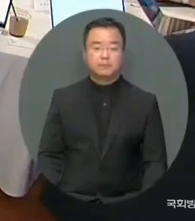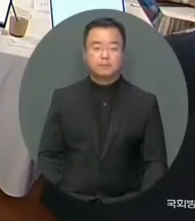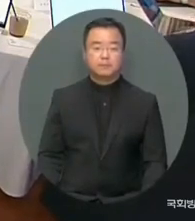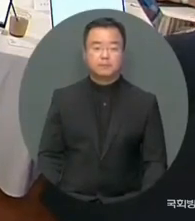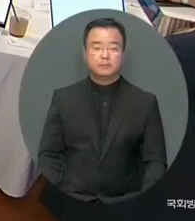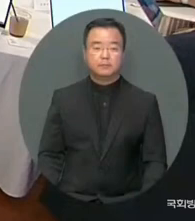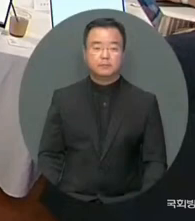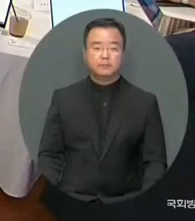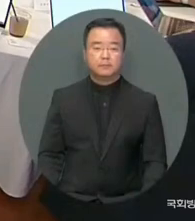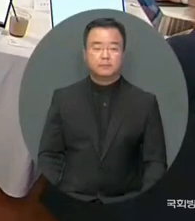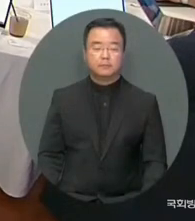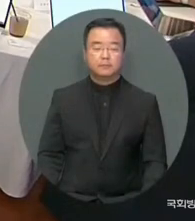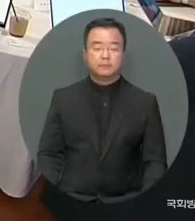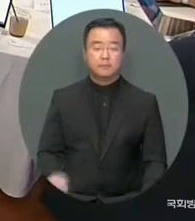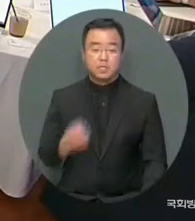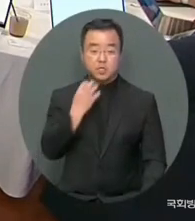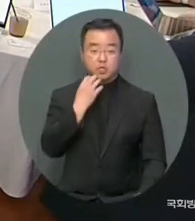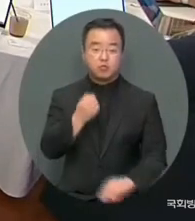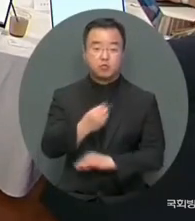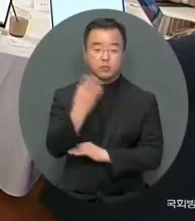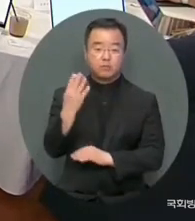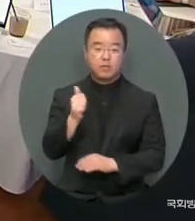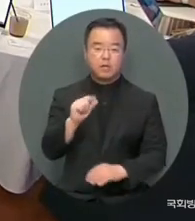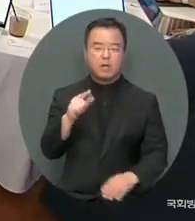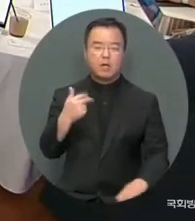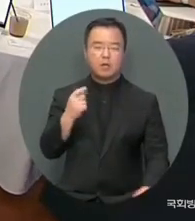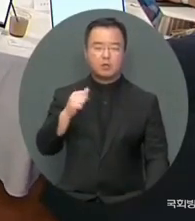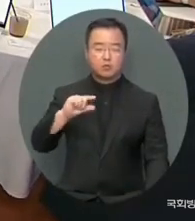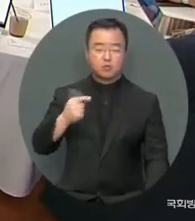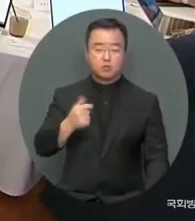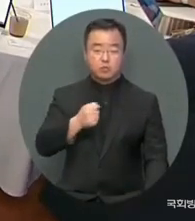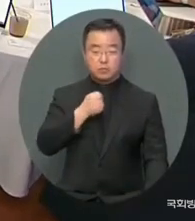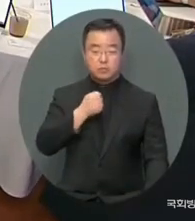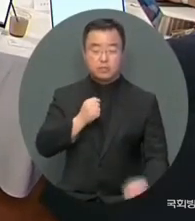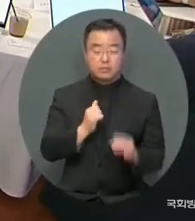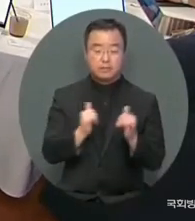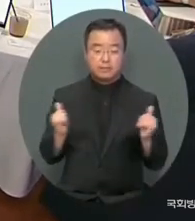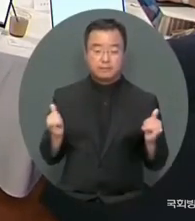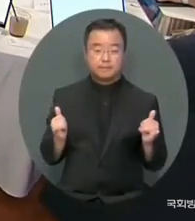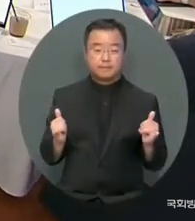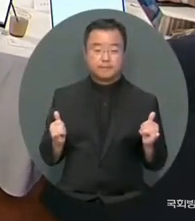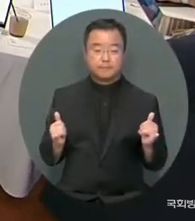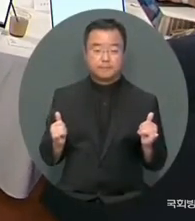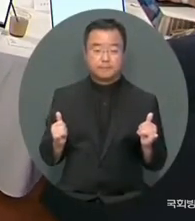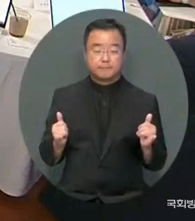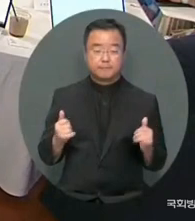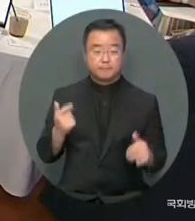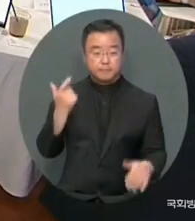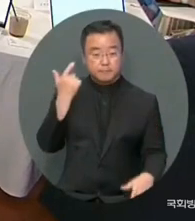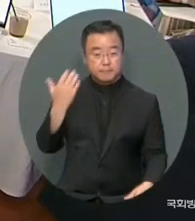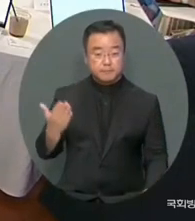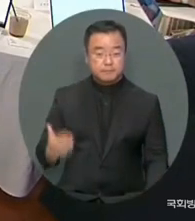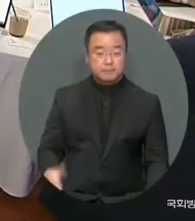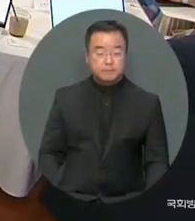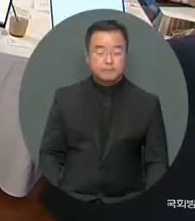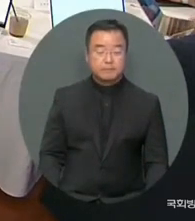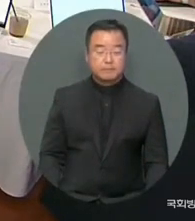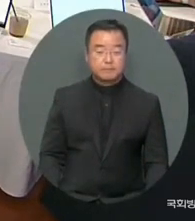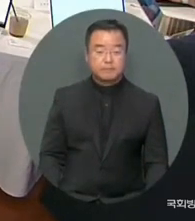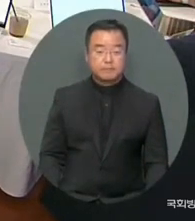예, 이장님, 서울신문 하종우 기자입니다. 취임 1주년 축하드리고요. 네, 질문을 좀 여쭤볼게요. 근데